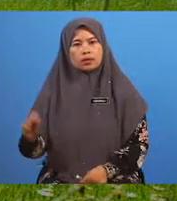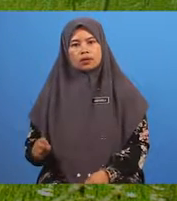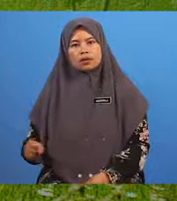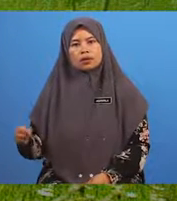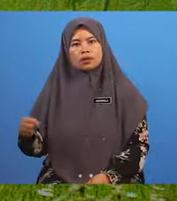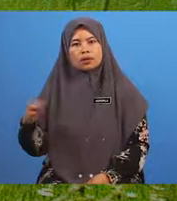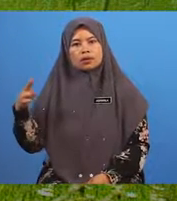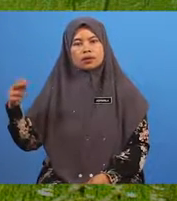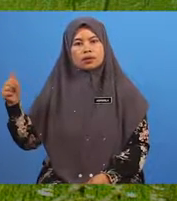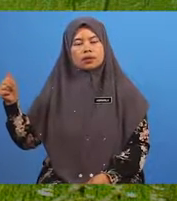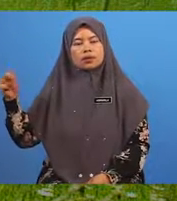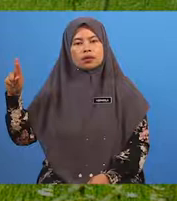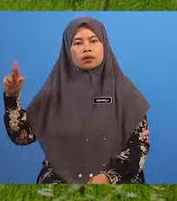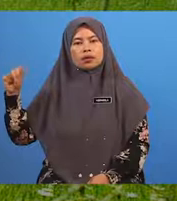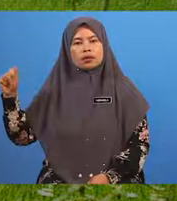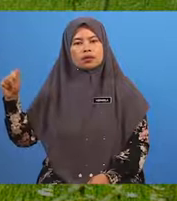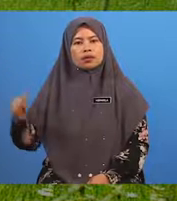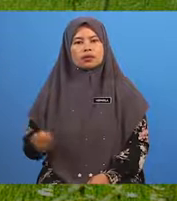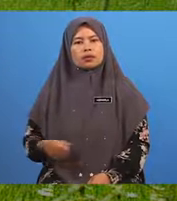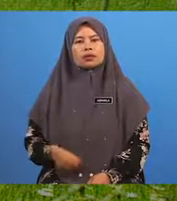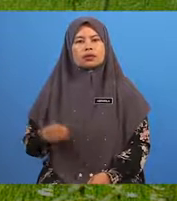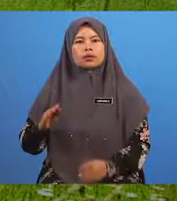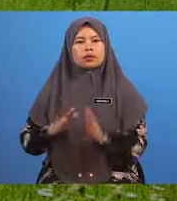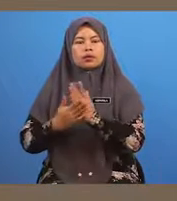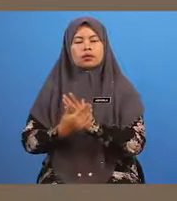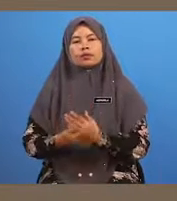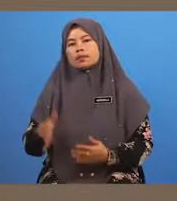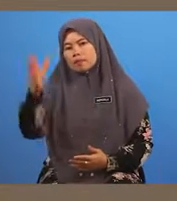jika diwasiatkan kepadanya oleh ayah angkatnya.